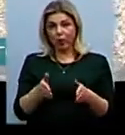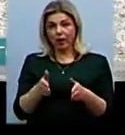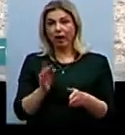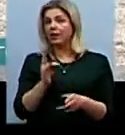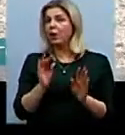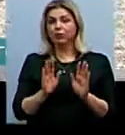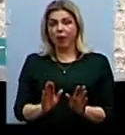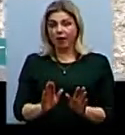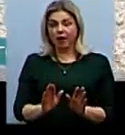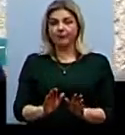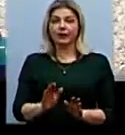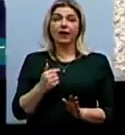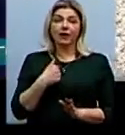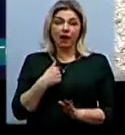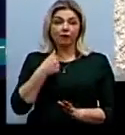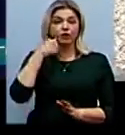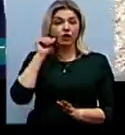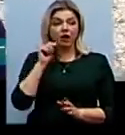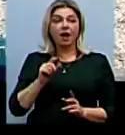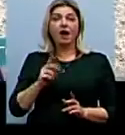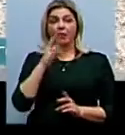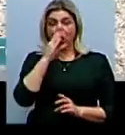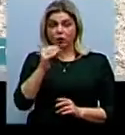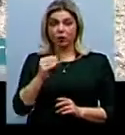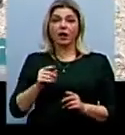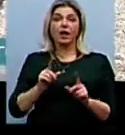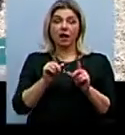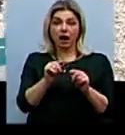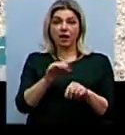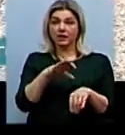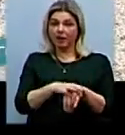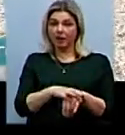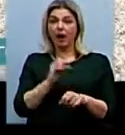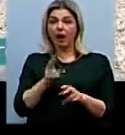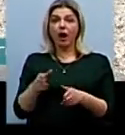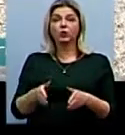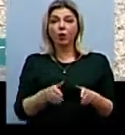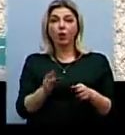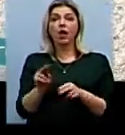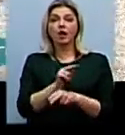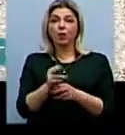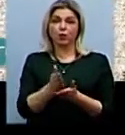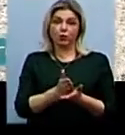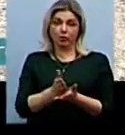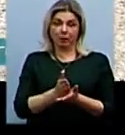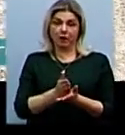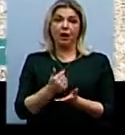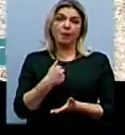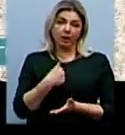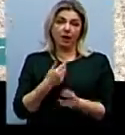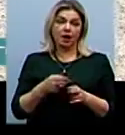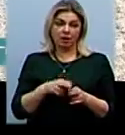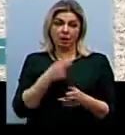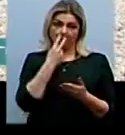не тільки. Я от вчора їхав на маршрутці і заметив, як дороги ремонтують служби. Мені